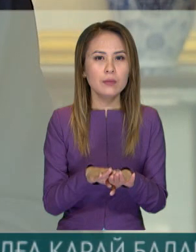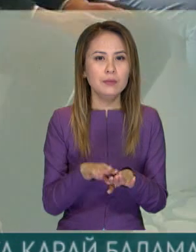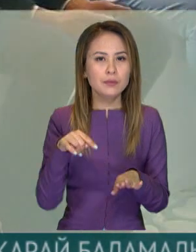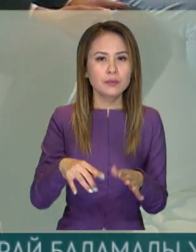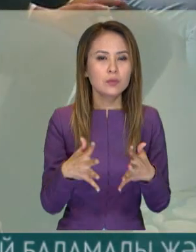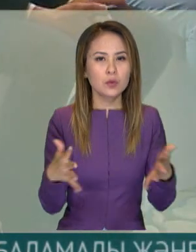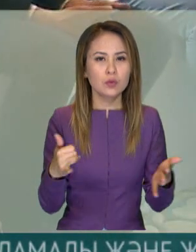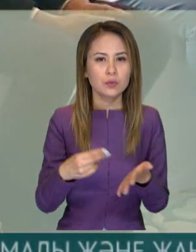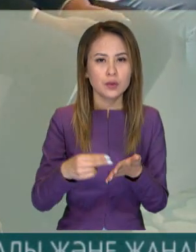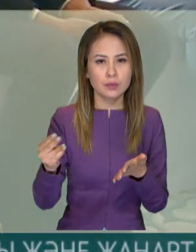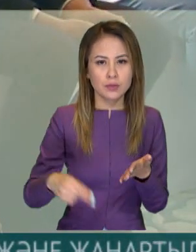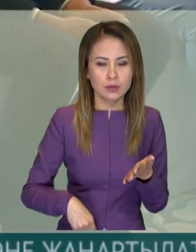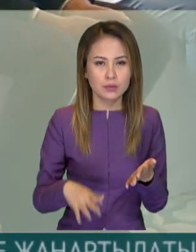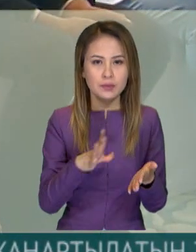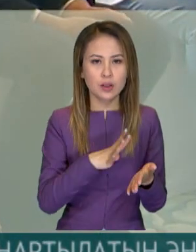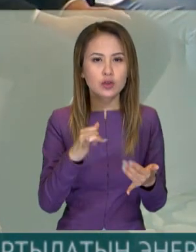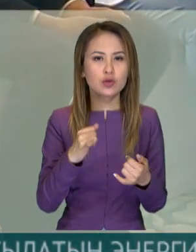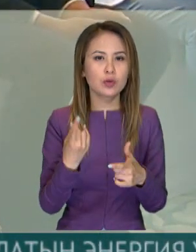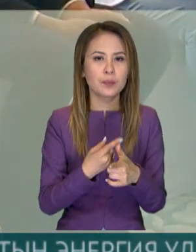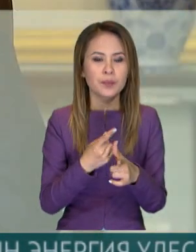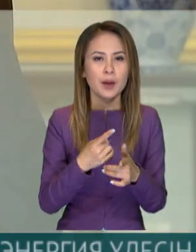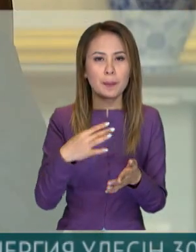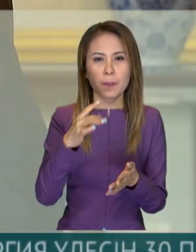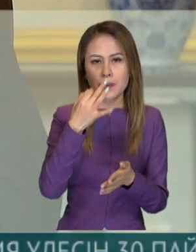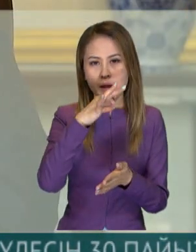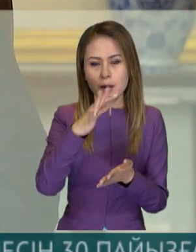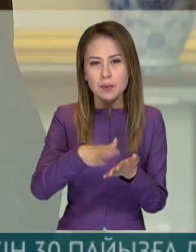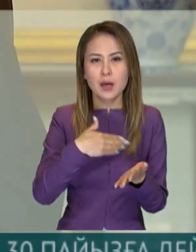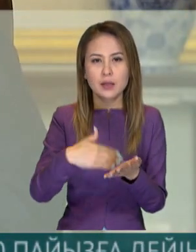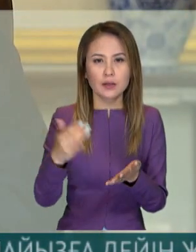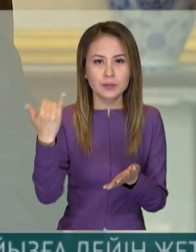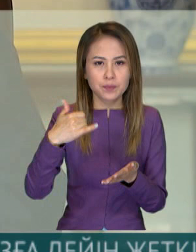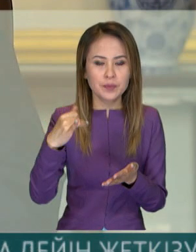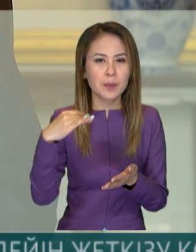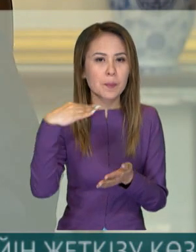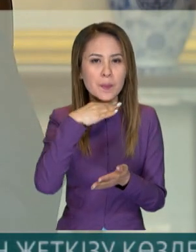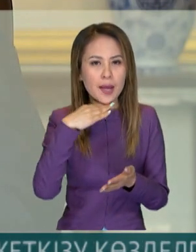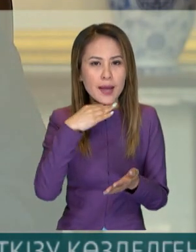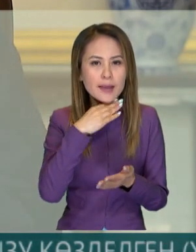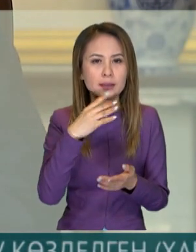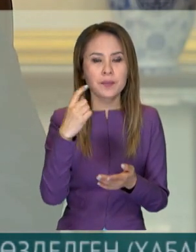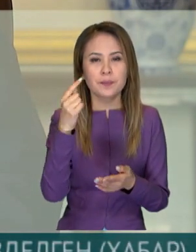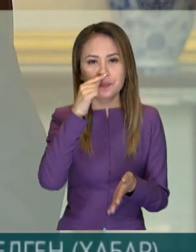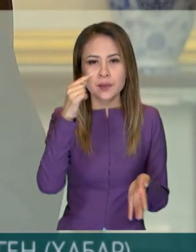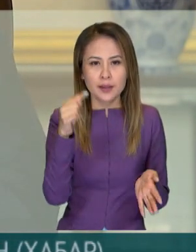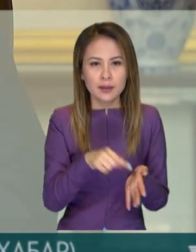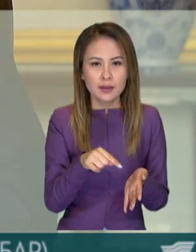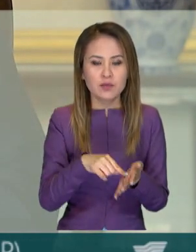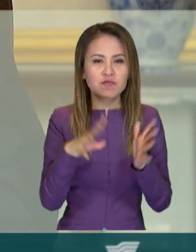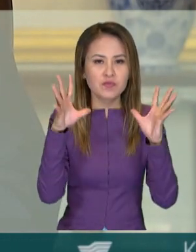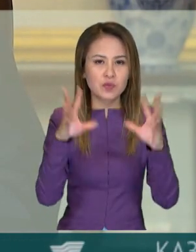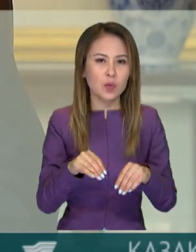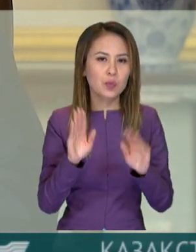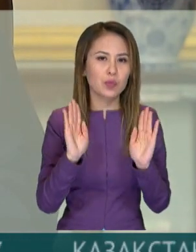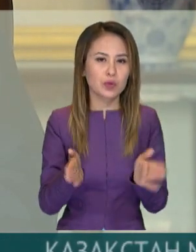Сегодня подписали не только растительные масла, но и пшеница, но и мясо, но и птица. Все это